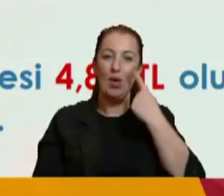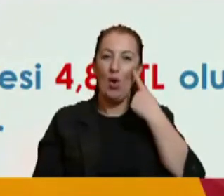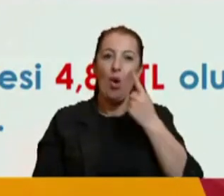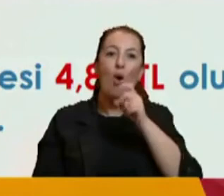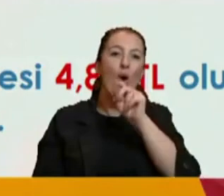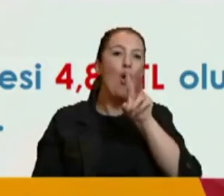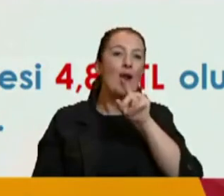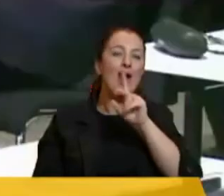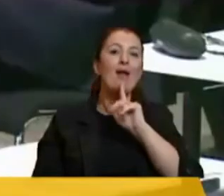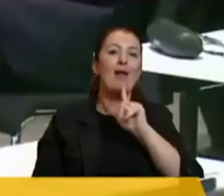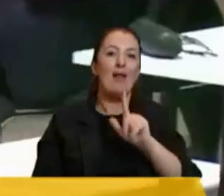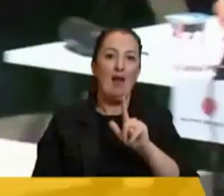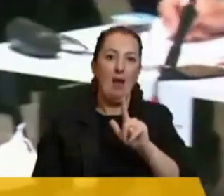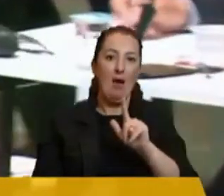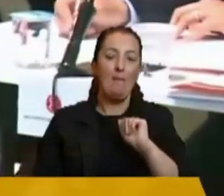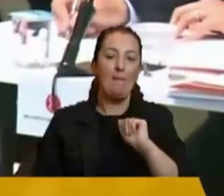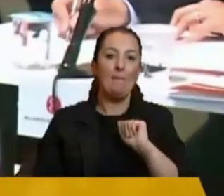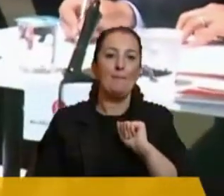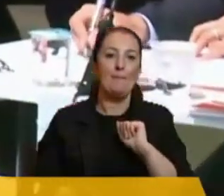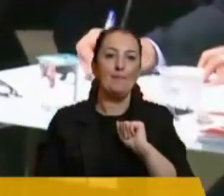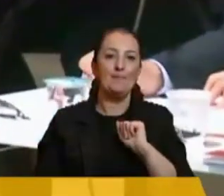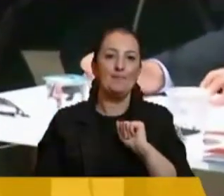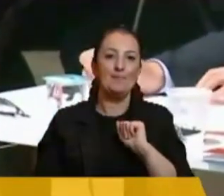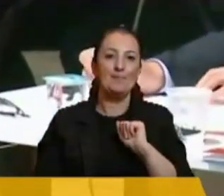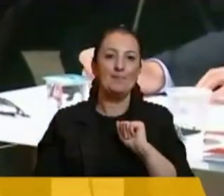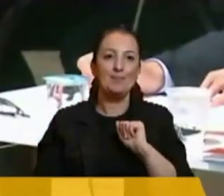12tl bugün piyasada